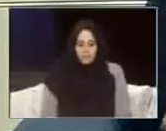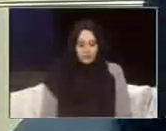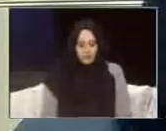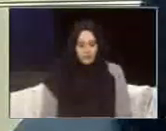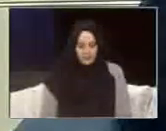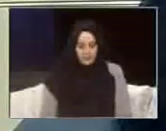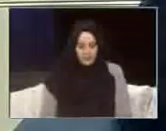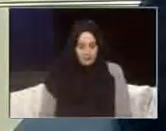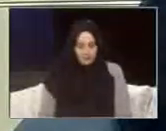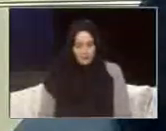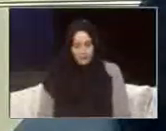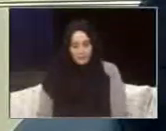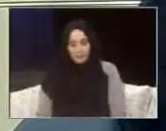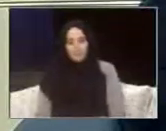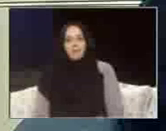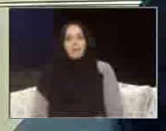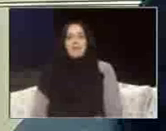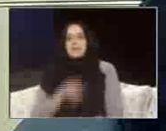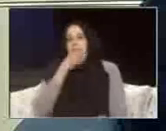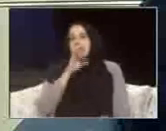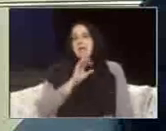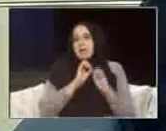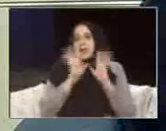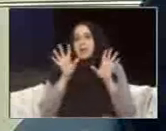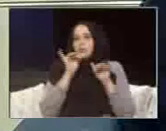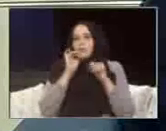واضح إن شاء الله واضح.